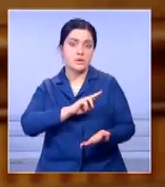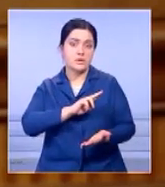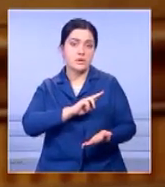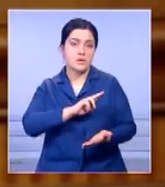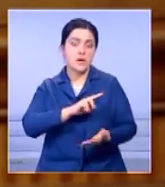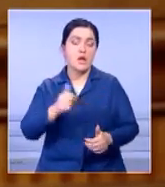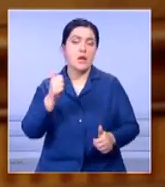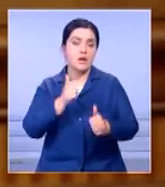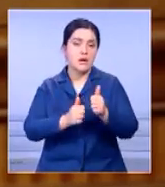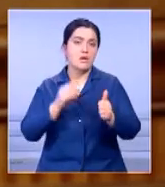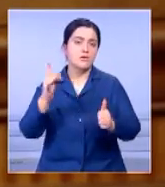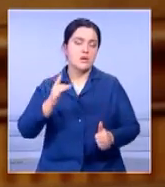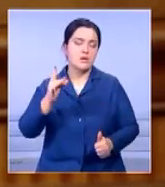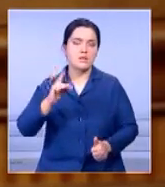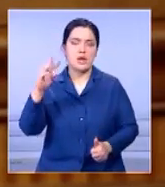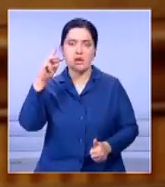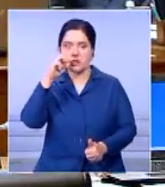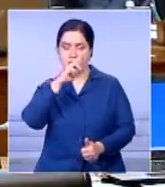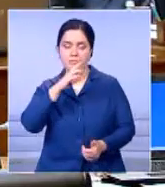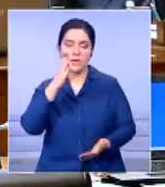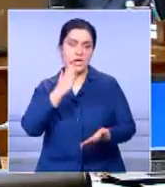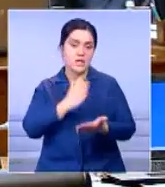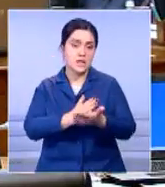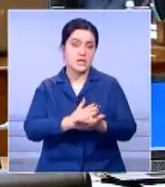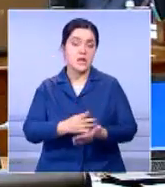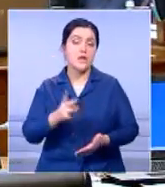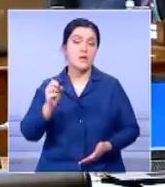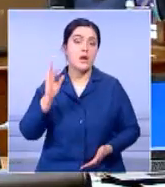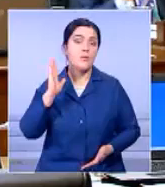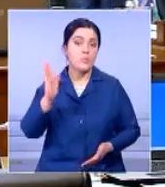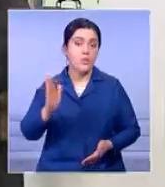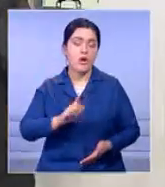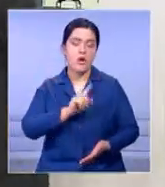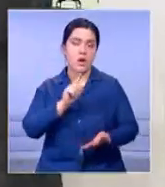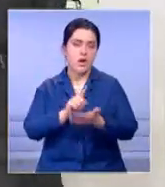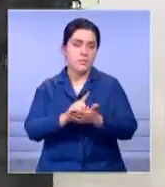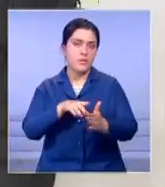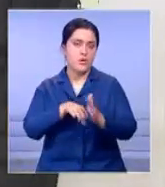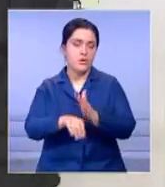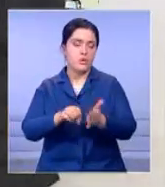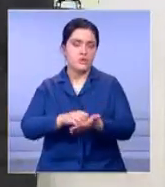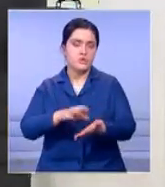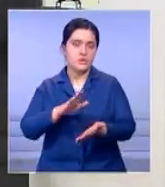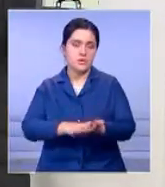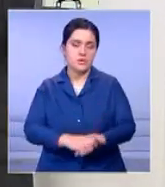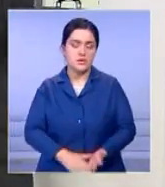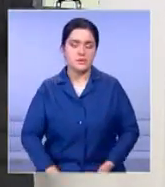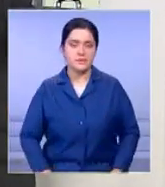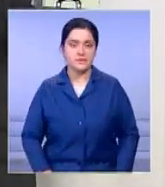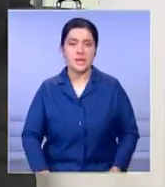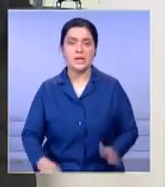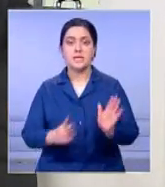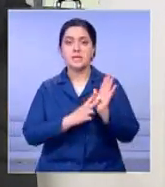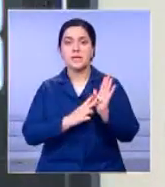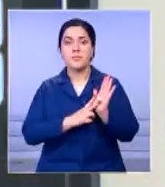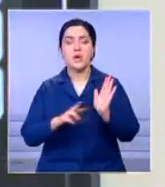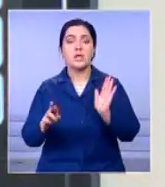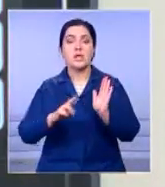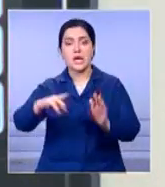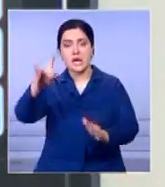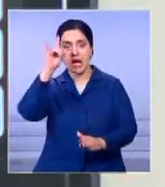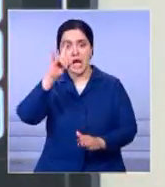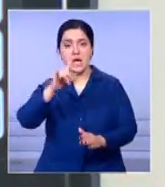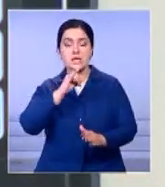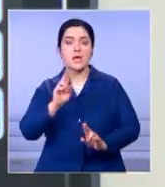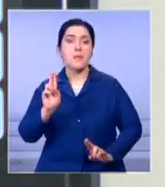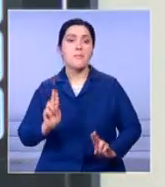Здесь каждый раз мы хромаем. На будущее надо это все это учесть. С 7 января в Казахстане